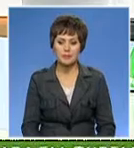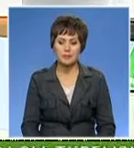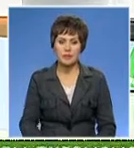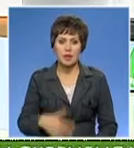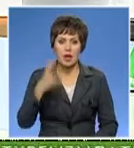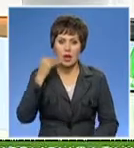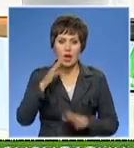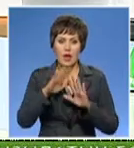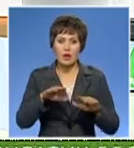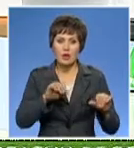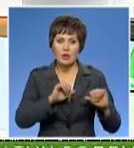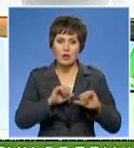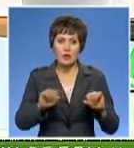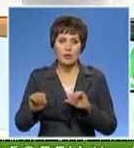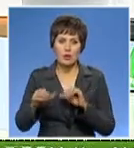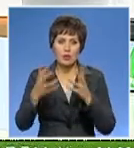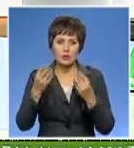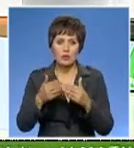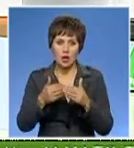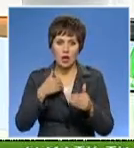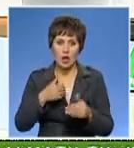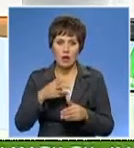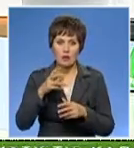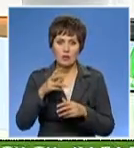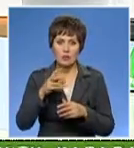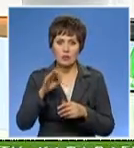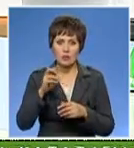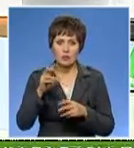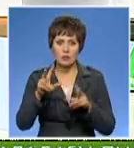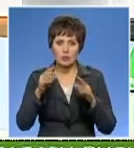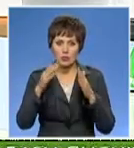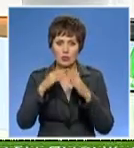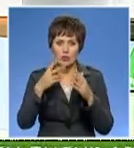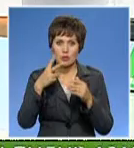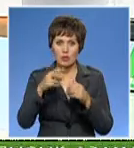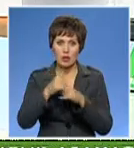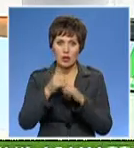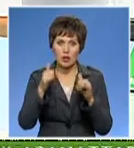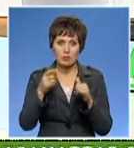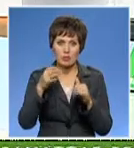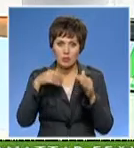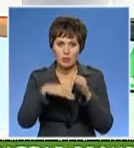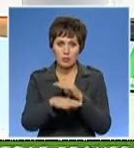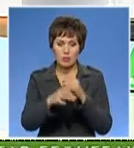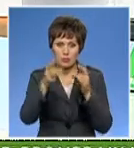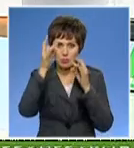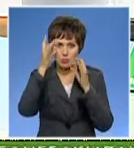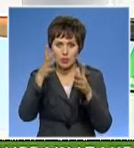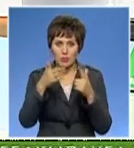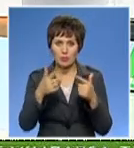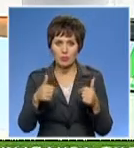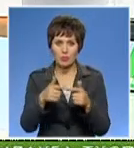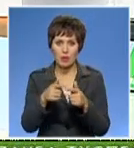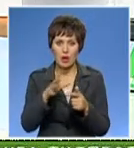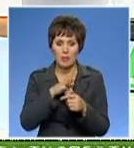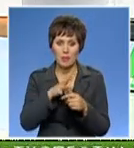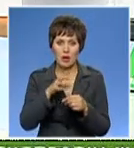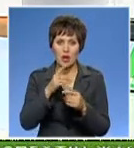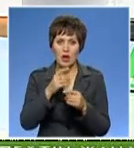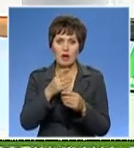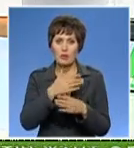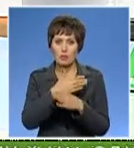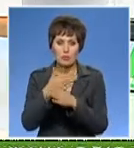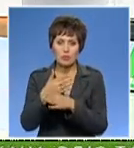Алматыда балаларды қорғау күні қарсаңында Үміт үйінің 20-дан аса бүлдіршіне метрополитен мерекелік кеш ұйымдастырды. Қайырымдылық